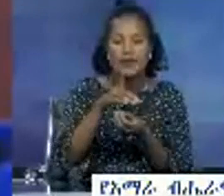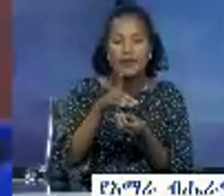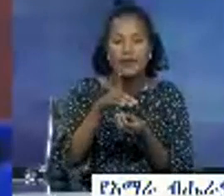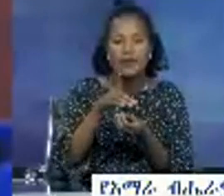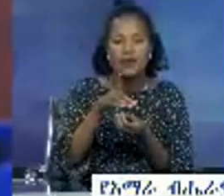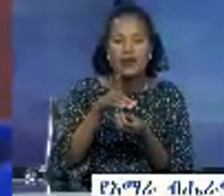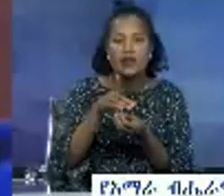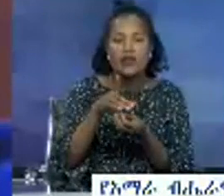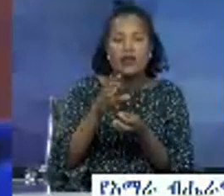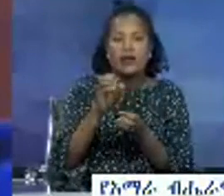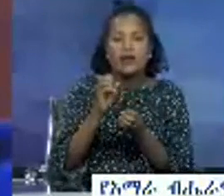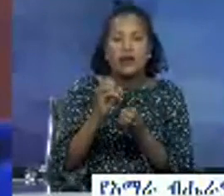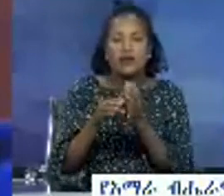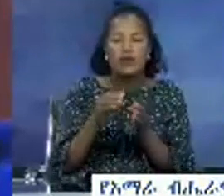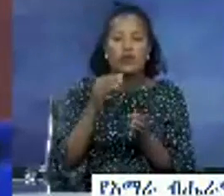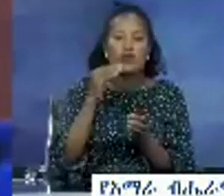ክልል ምክር ቤት አፈ ጉባኤ፣